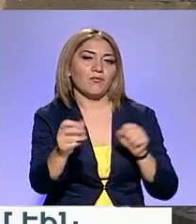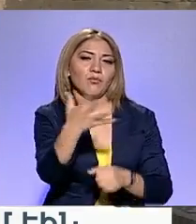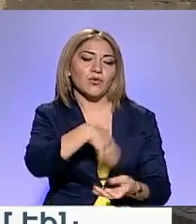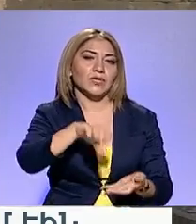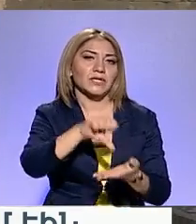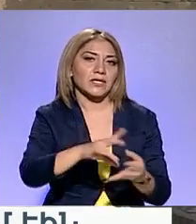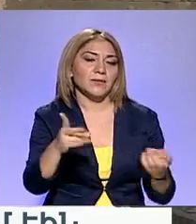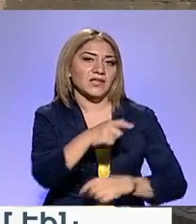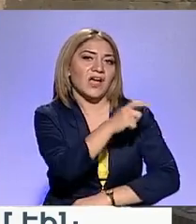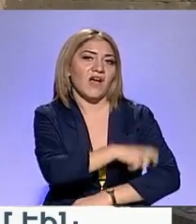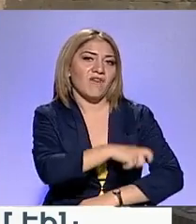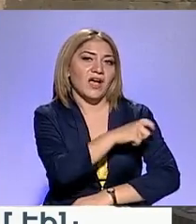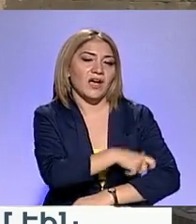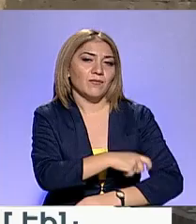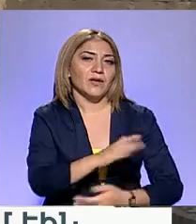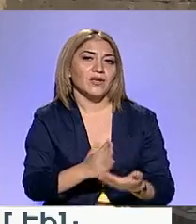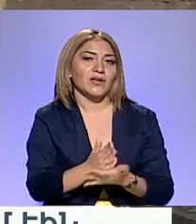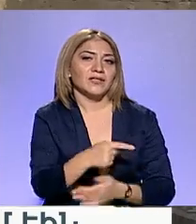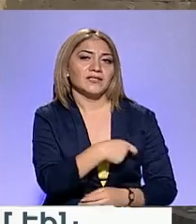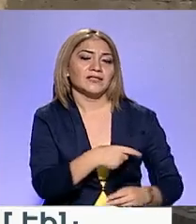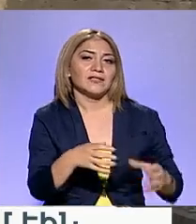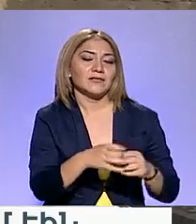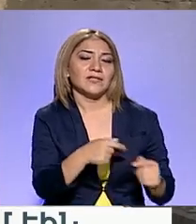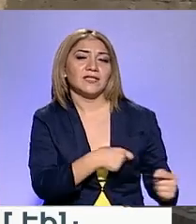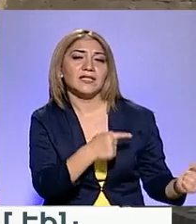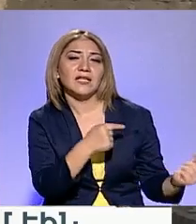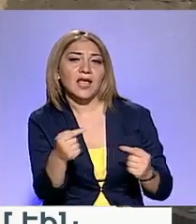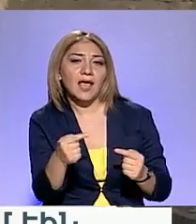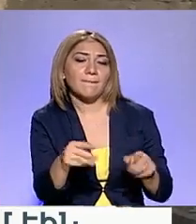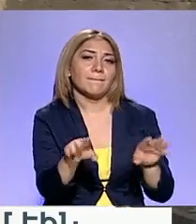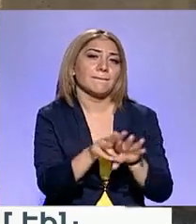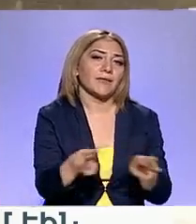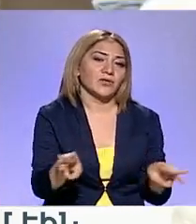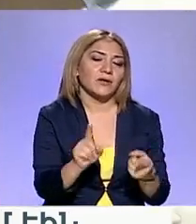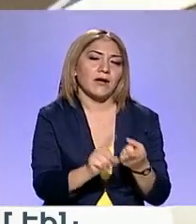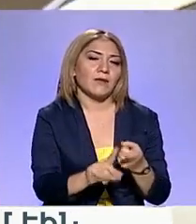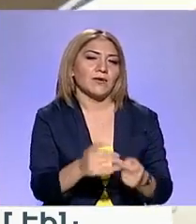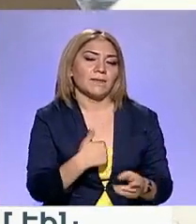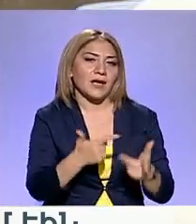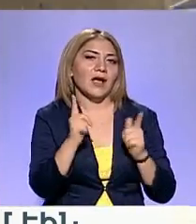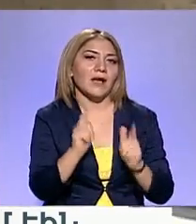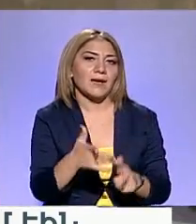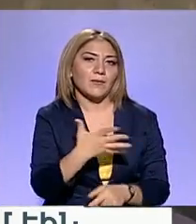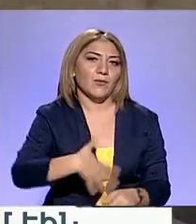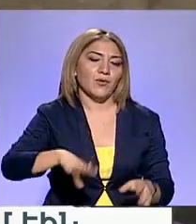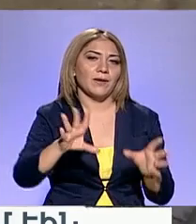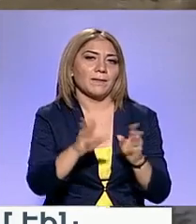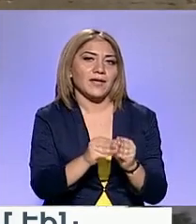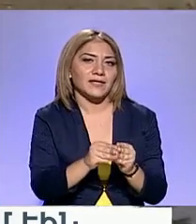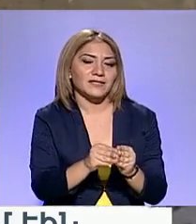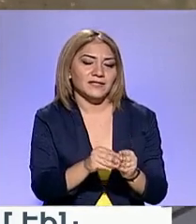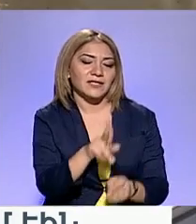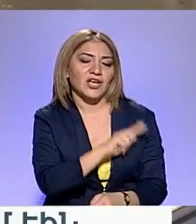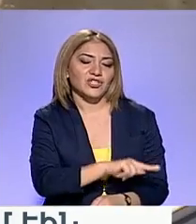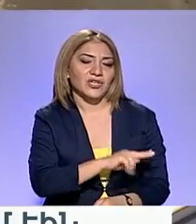անկախ նաև ավականում հայտնված քաղաքական ուժերը կլինեն ընդդիմադիր թե իշխանություն, մենք պատրաստակամություն ենք հայտնում, որ բոլորի ուժերը